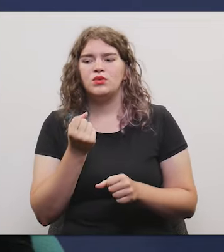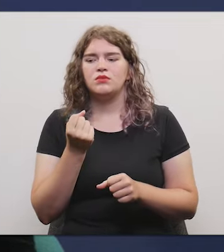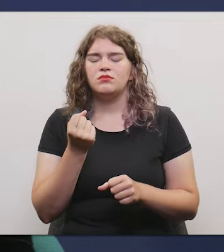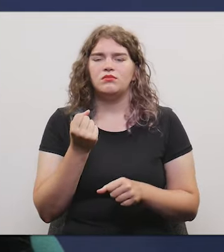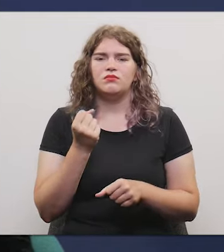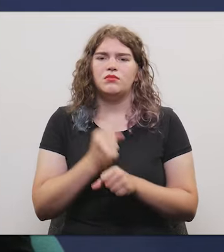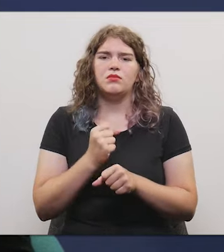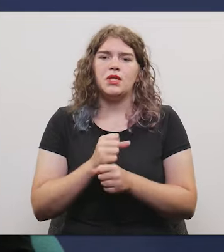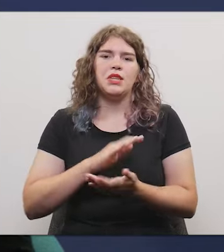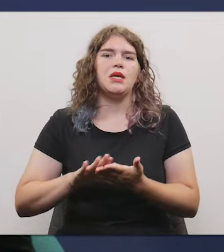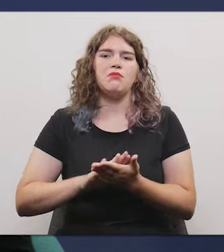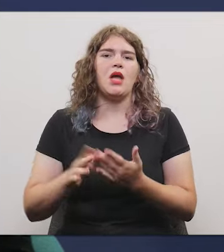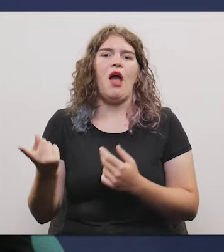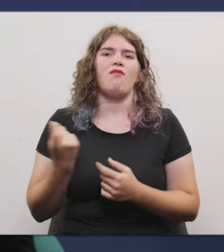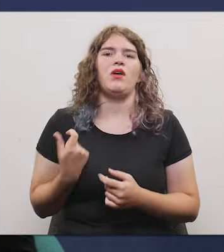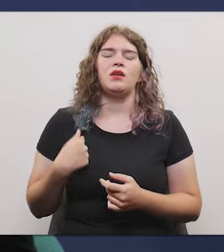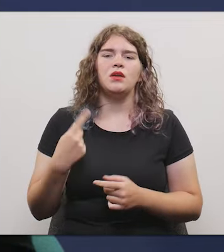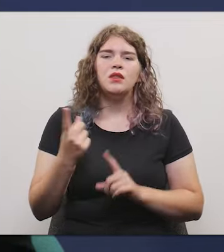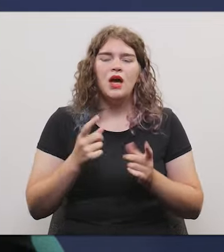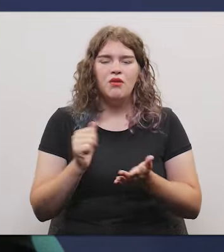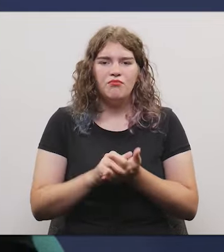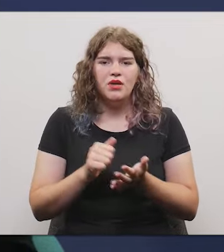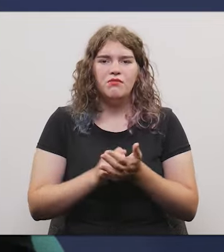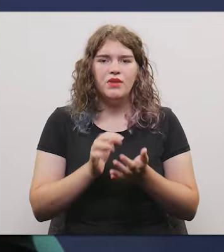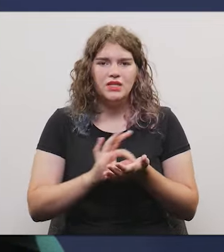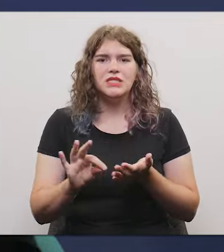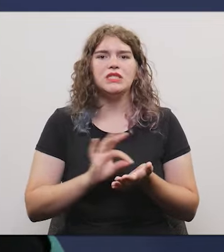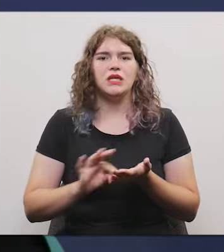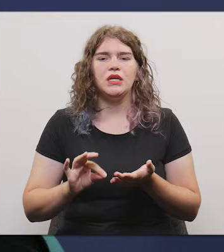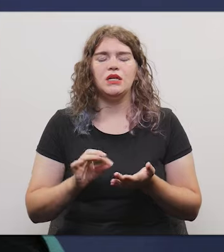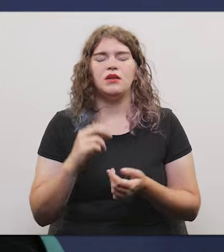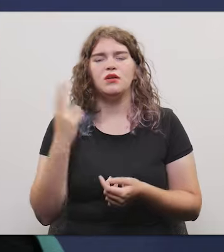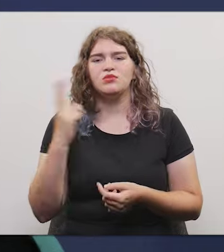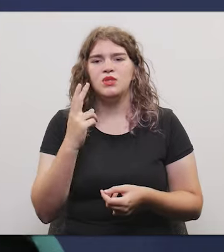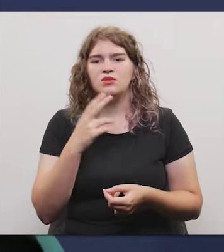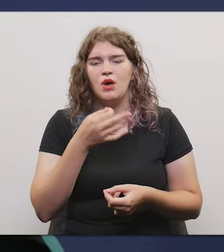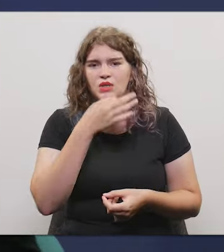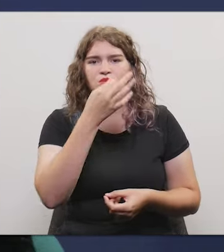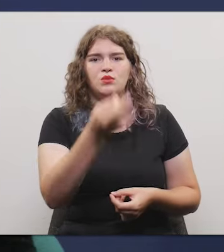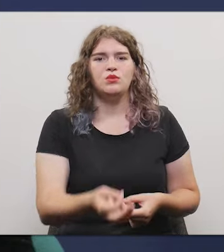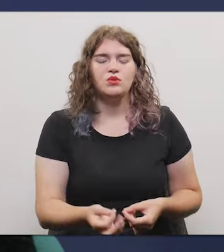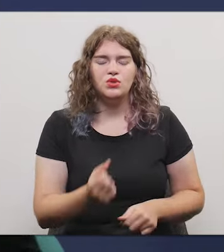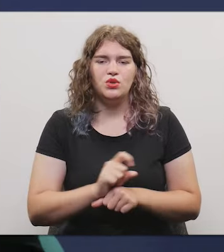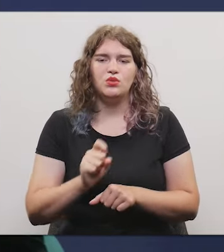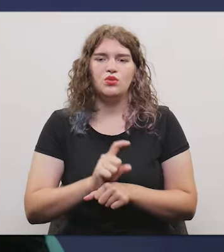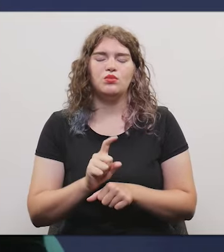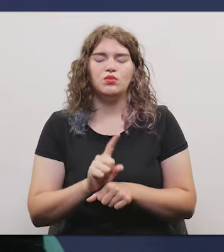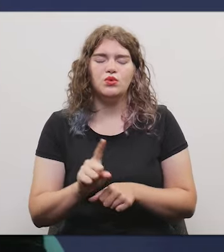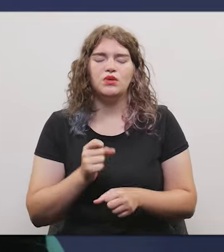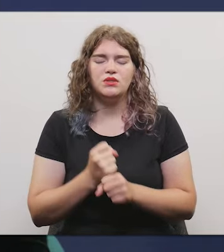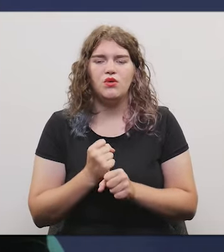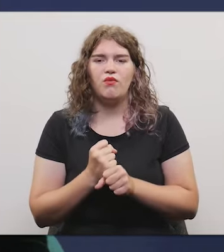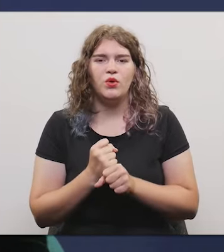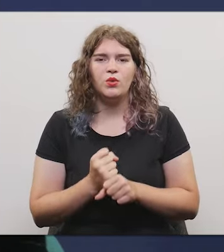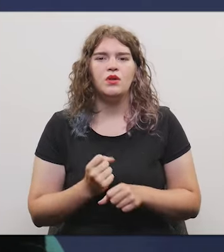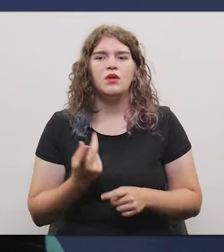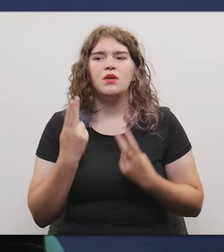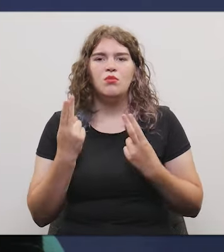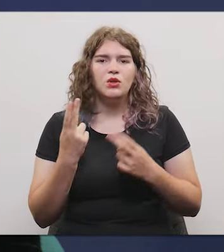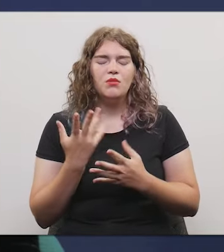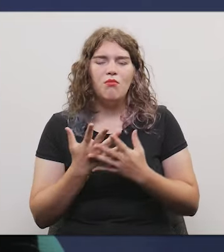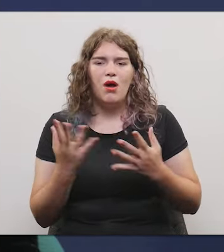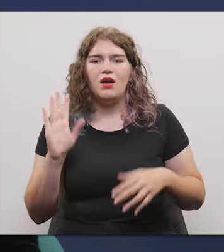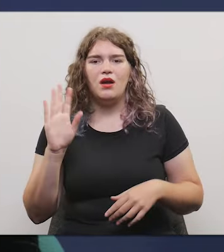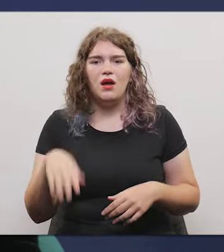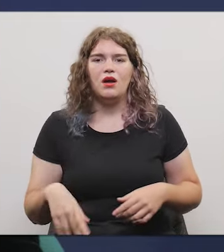luăm după Biblie și în Biblie ni se spune faptul că Dumnezeu a rostit și a luat ființă. Iată ce importanță